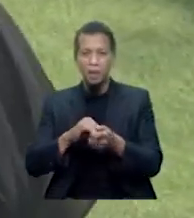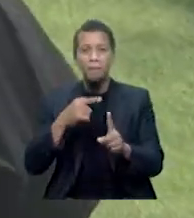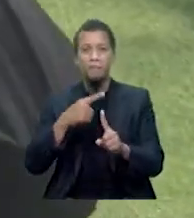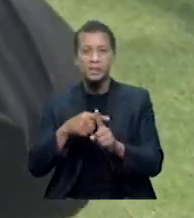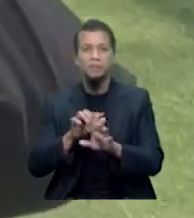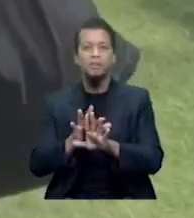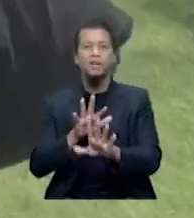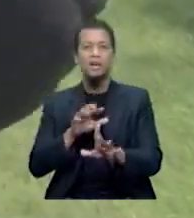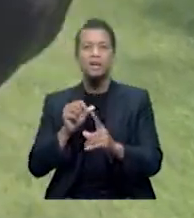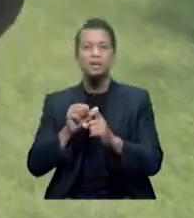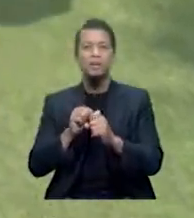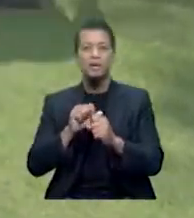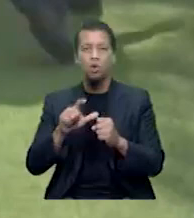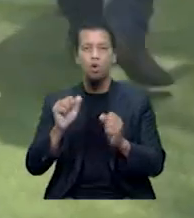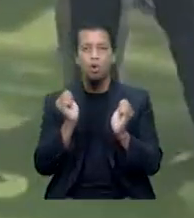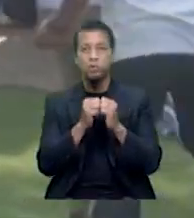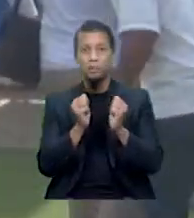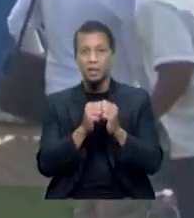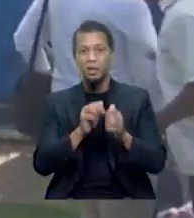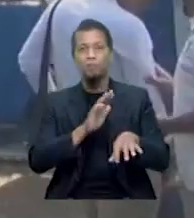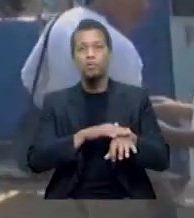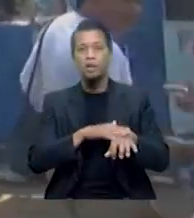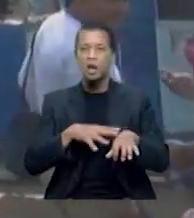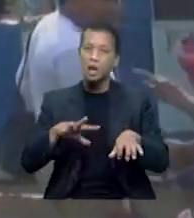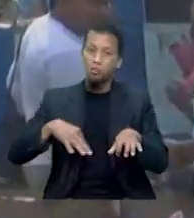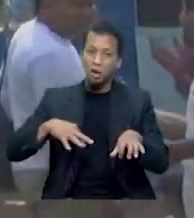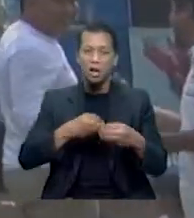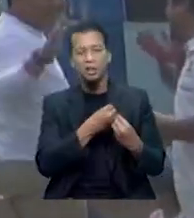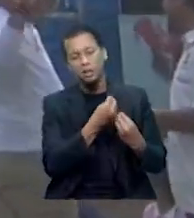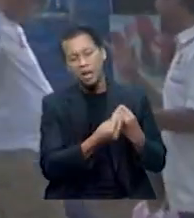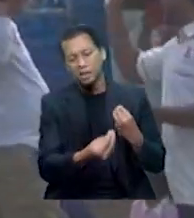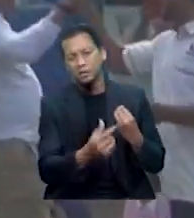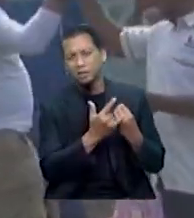peduli terhadap kelestarian budaya daerah tim liputan inews melaporkan